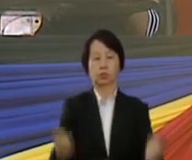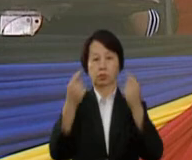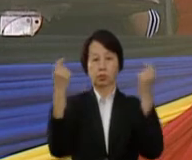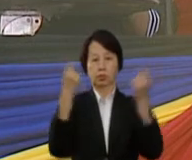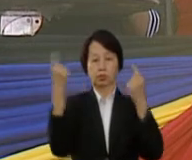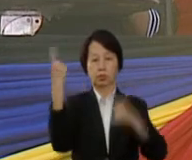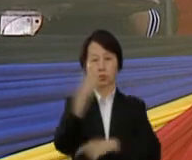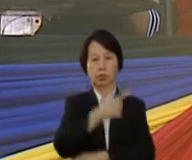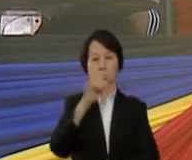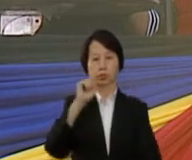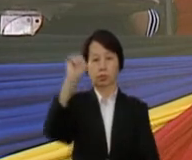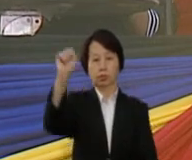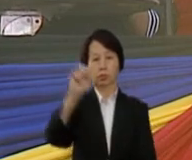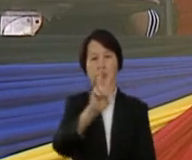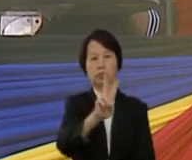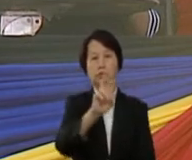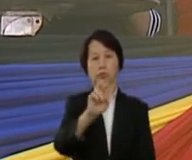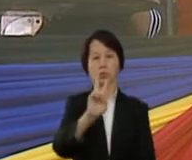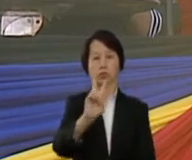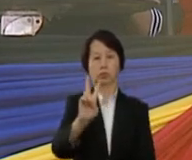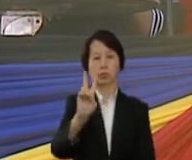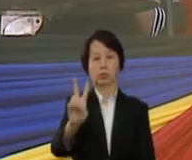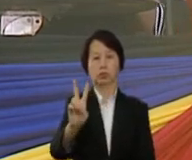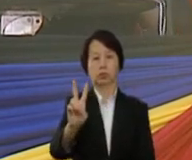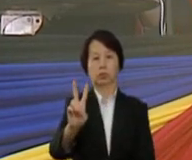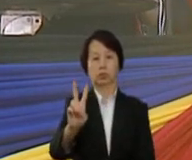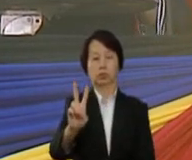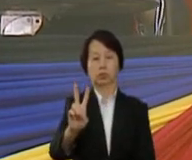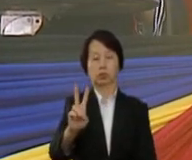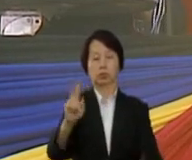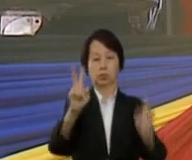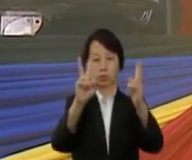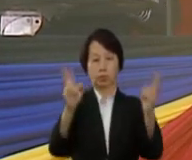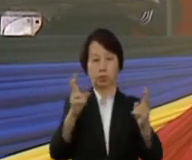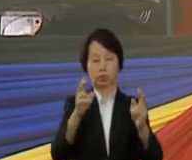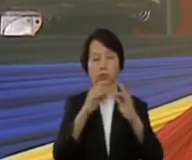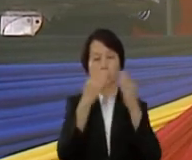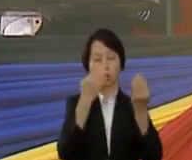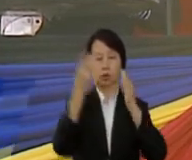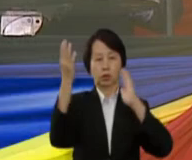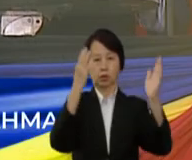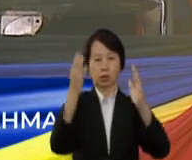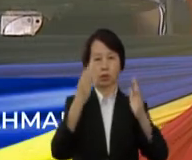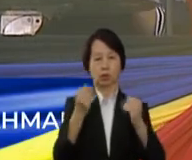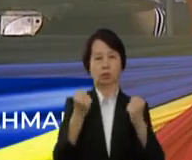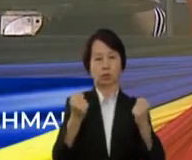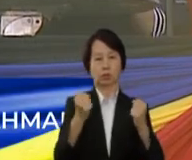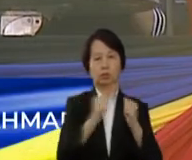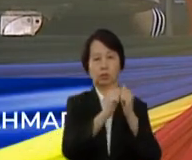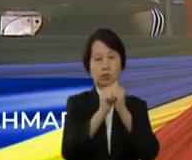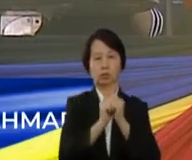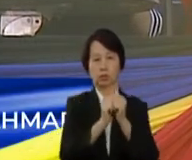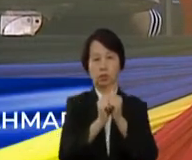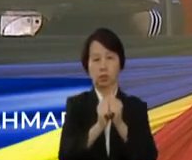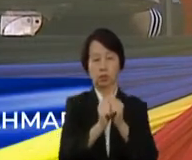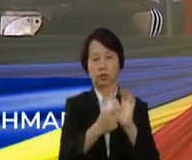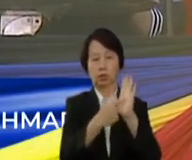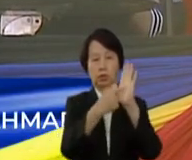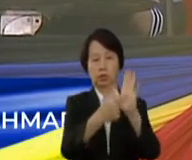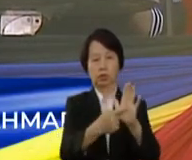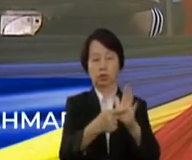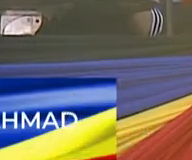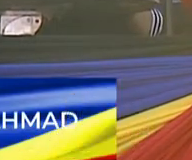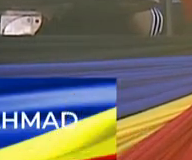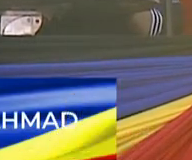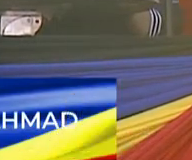Sambutan Hari Kebangsaan 2022 dengan tema Keluarga Malaysia Teguh Bersama menampilkan